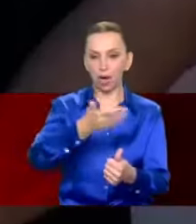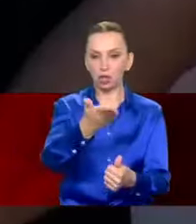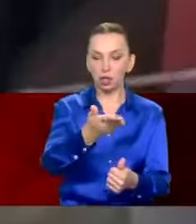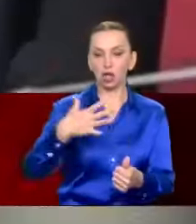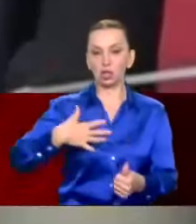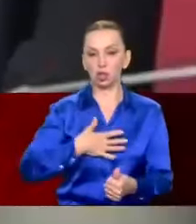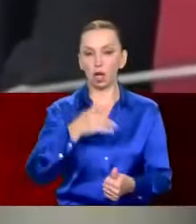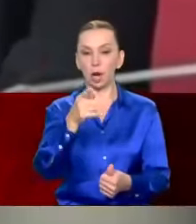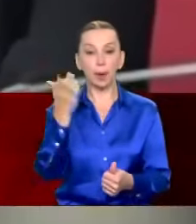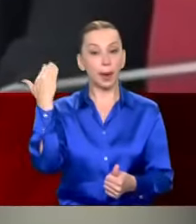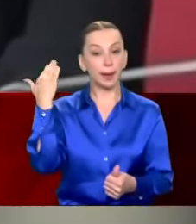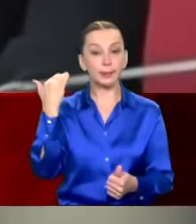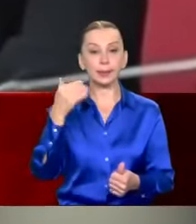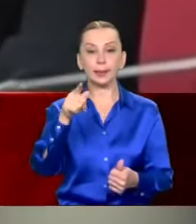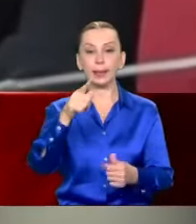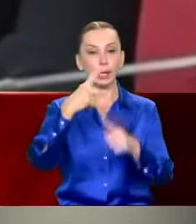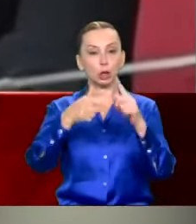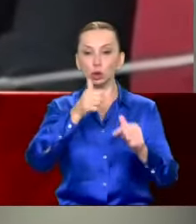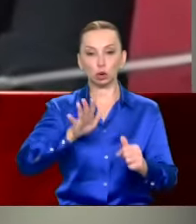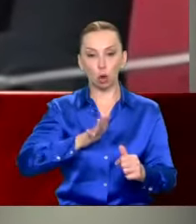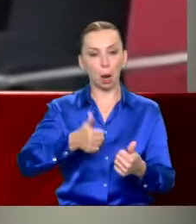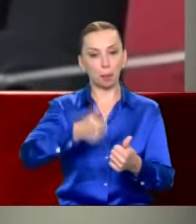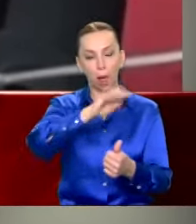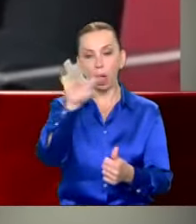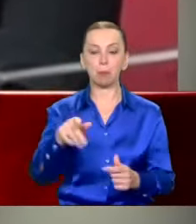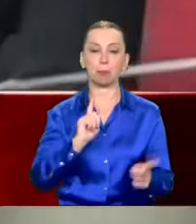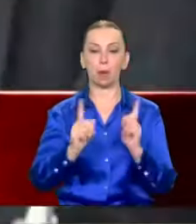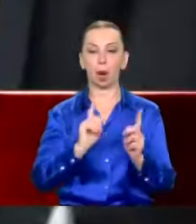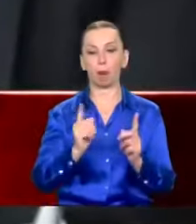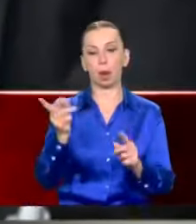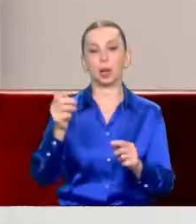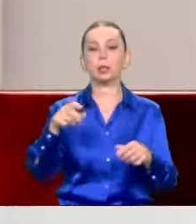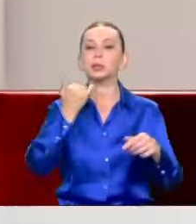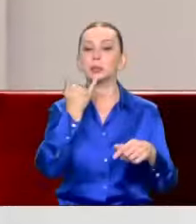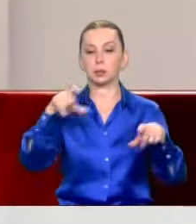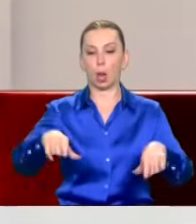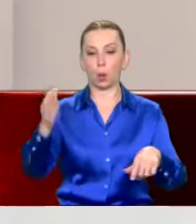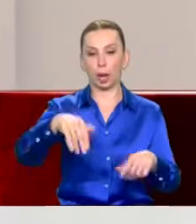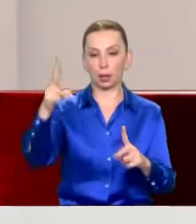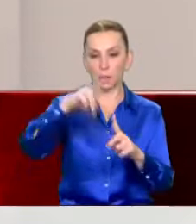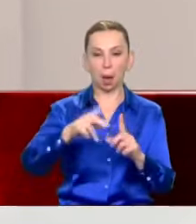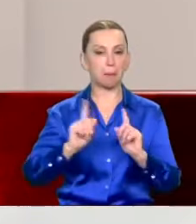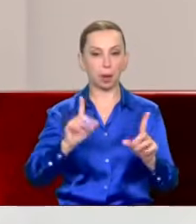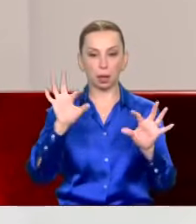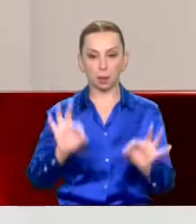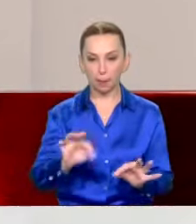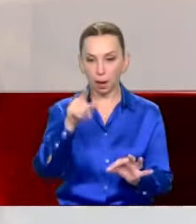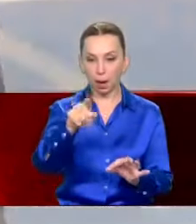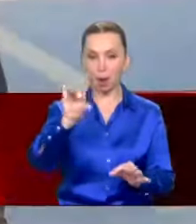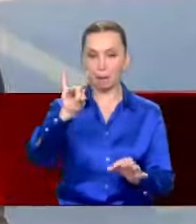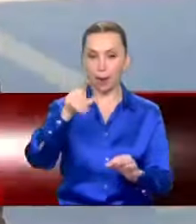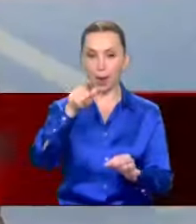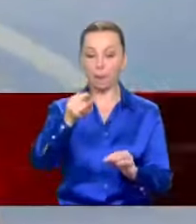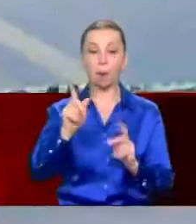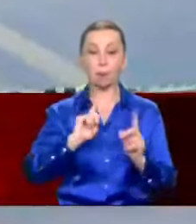Özdağ, CHP'nin önceki Genel Başkanı Kemal Kılıçdaroğlu da duruşma salonundaydı. Dava başladı ve duruşmanın başında MHP